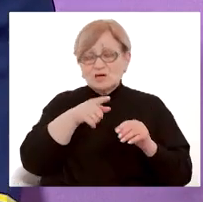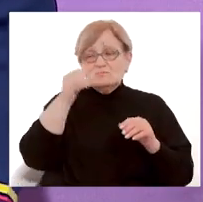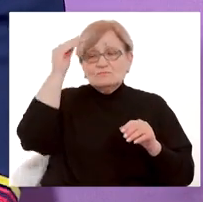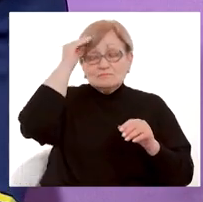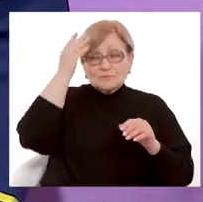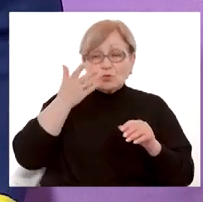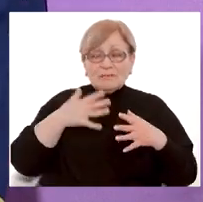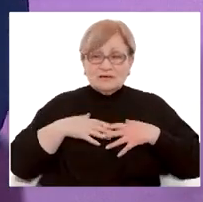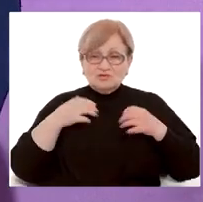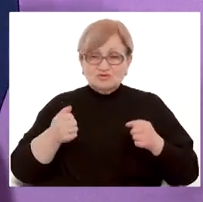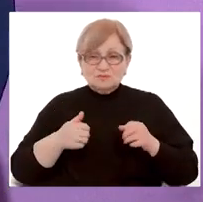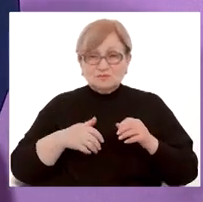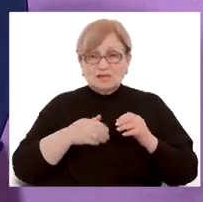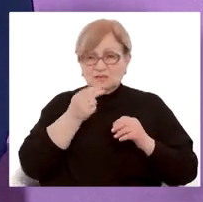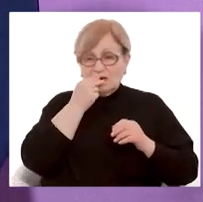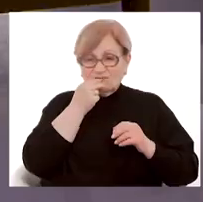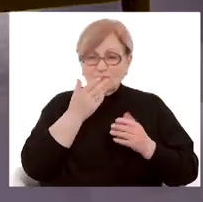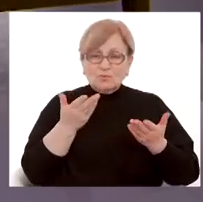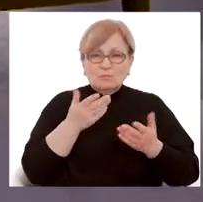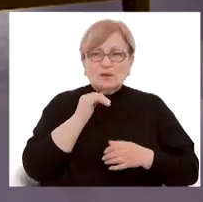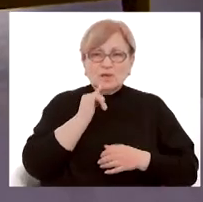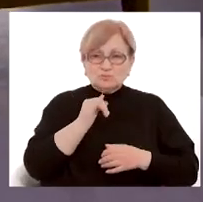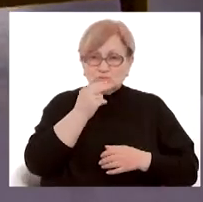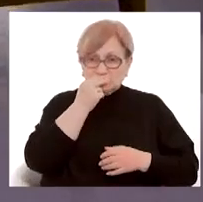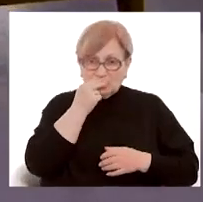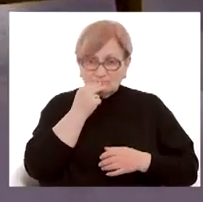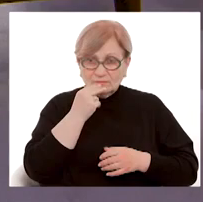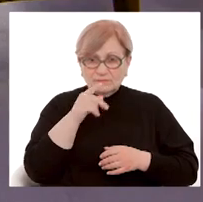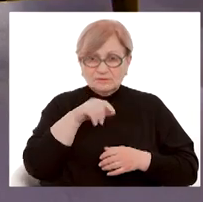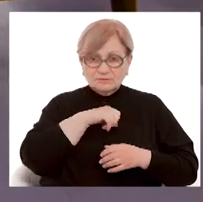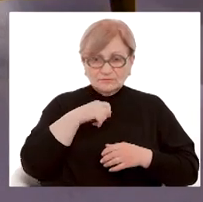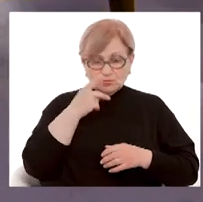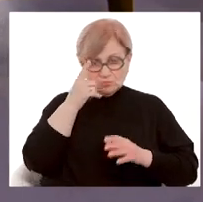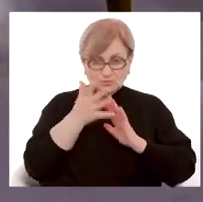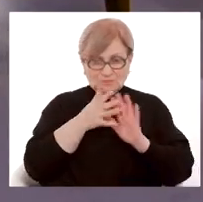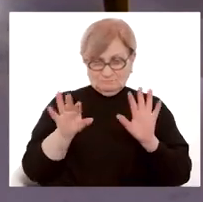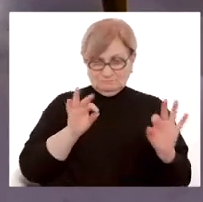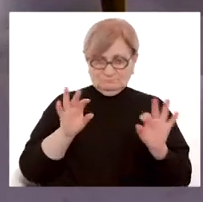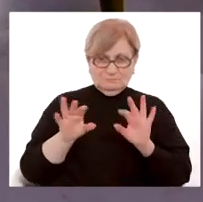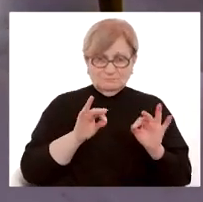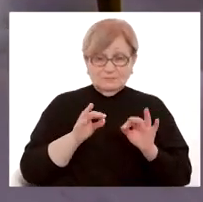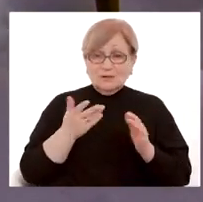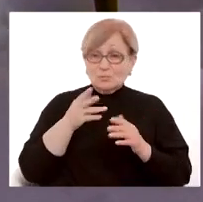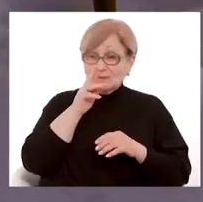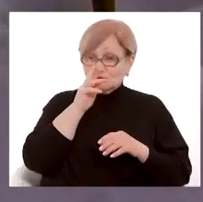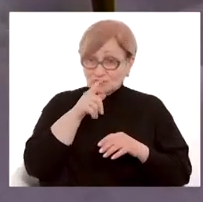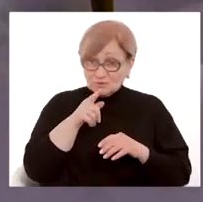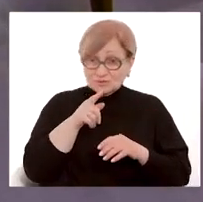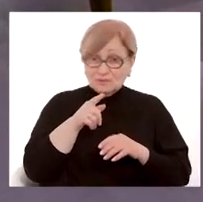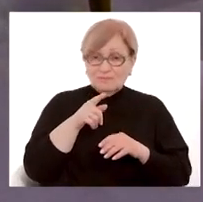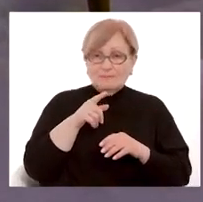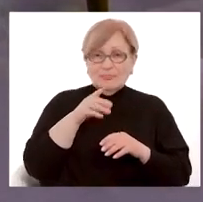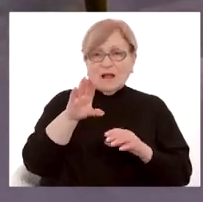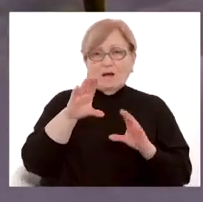რომელი არის უფრო ჯანსაღი და რომელი არის უფრო ნაკლებად ჯანსაღი, ხო? აი თვითონაც რომ გამოიცნოს ეს მხარე. თუ თქვა, რომელიმე შეეშლება, ან თქვა,